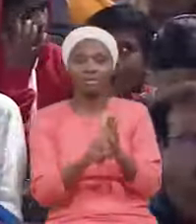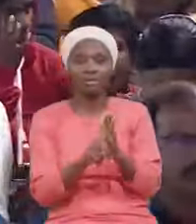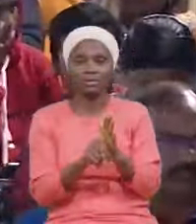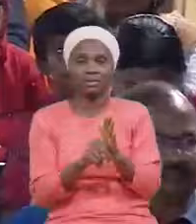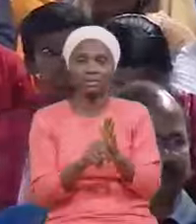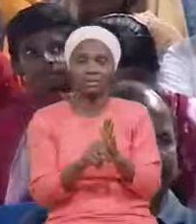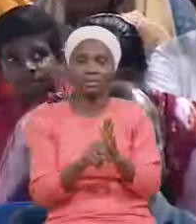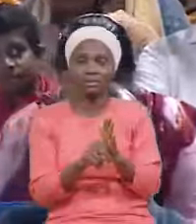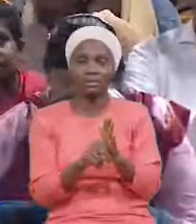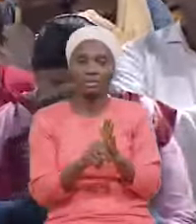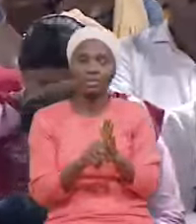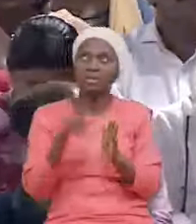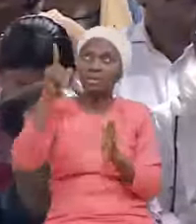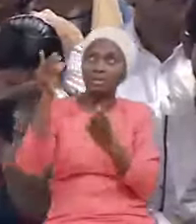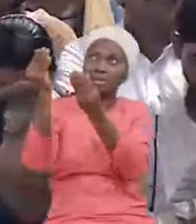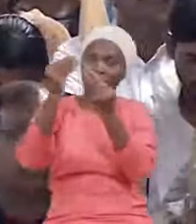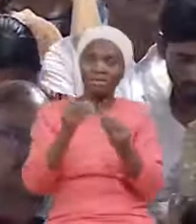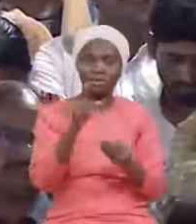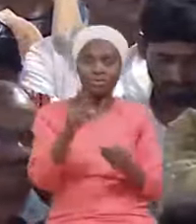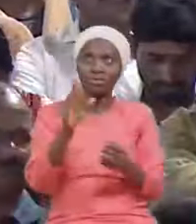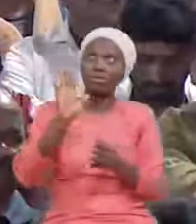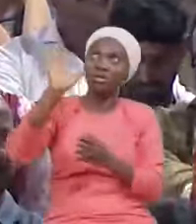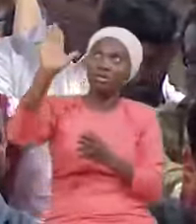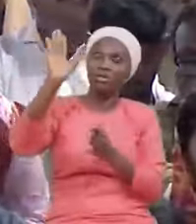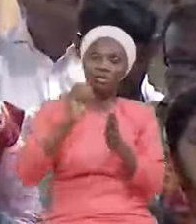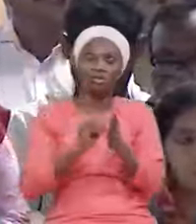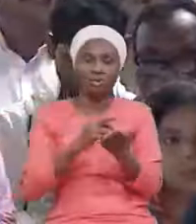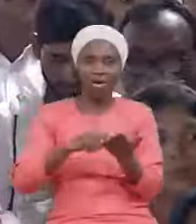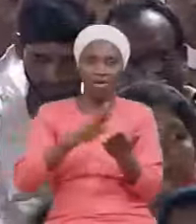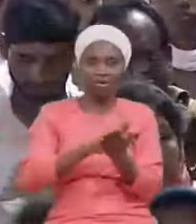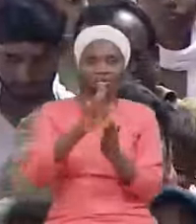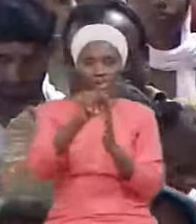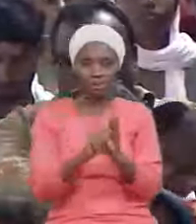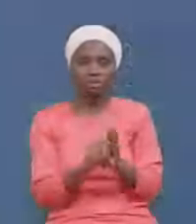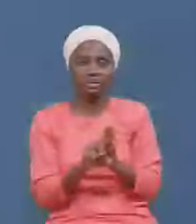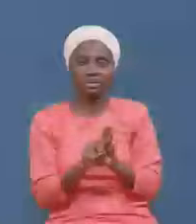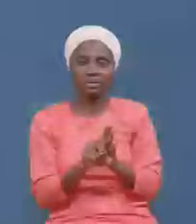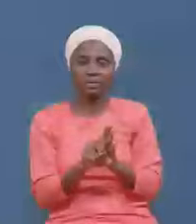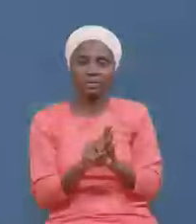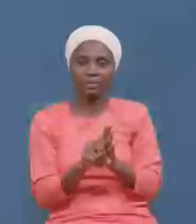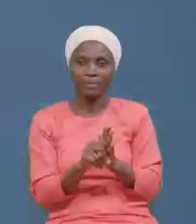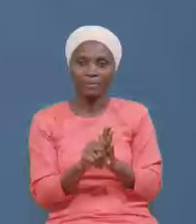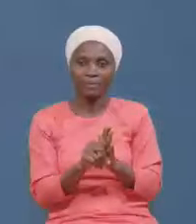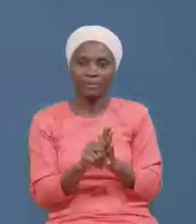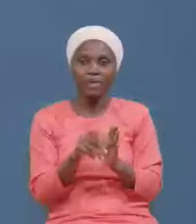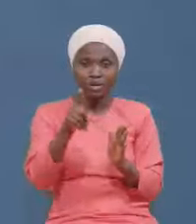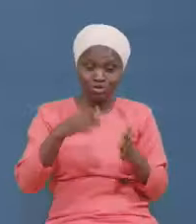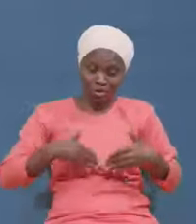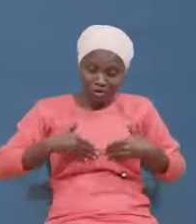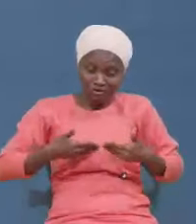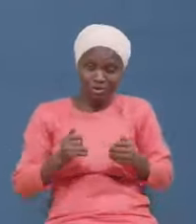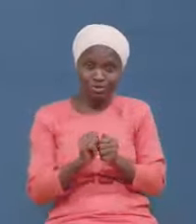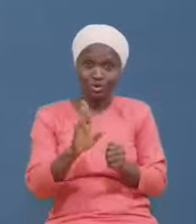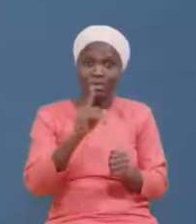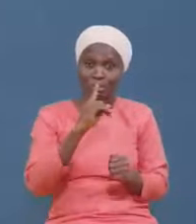అవినీతిని తొలగించి వేస్తారు he gives you his righteousness ఆయన మీకు తన నీతిని అనుగ్రహిస్తారు you confess with your